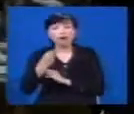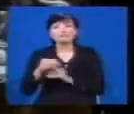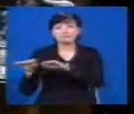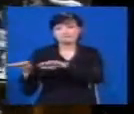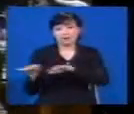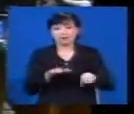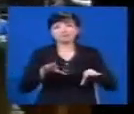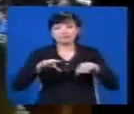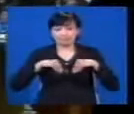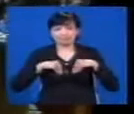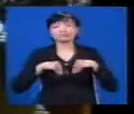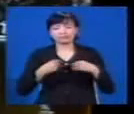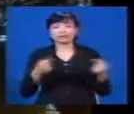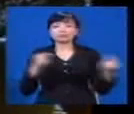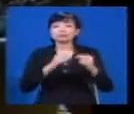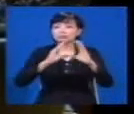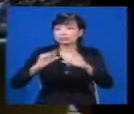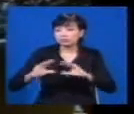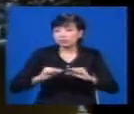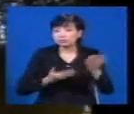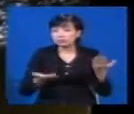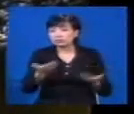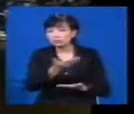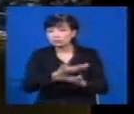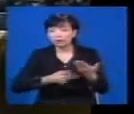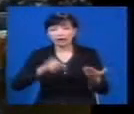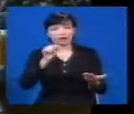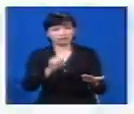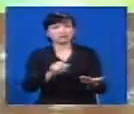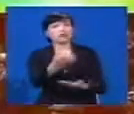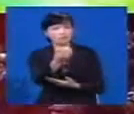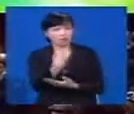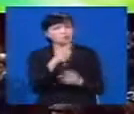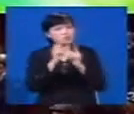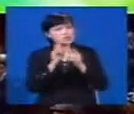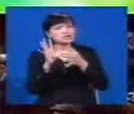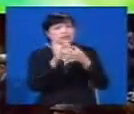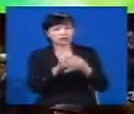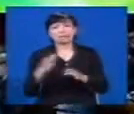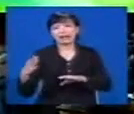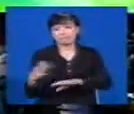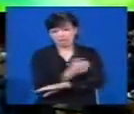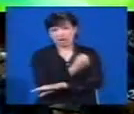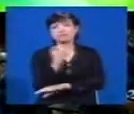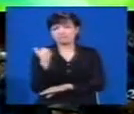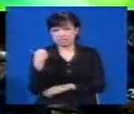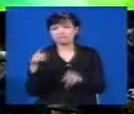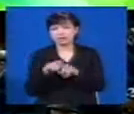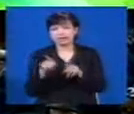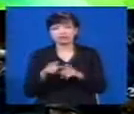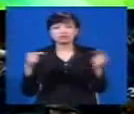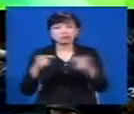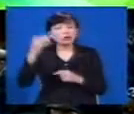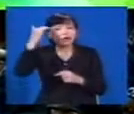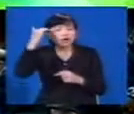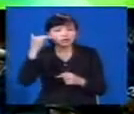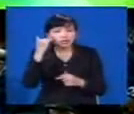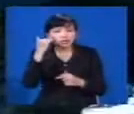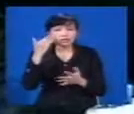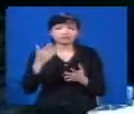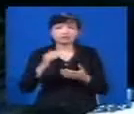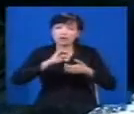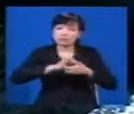ากนี้ที่ประชุมยังได้หารือถึงสถานการณ์ทางการเมืองในภูมิภาคเช่นคาบสมุทรเกาหลีตะวันออกกลางและ